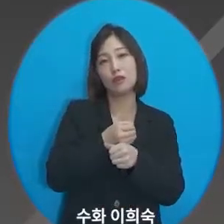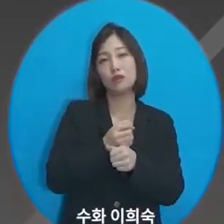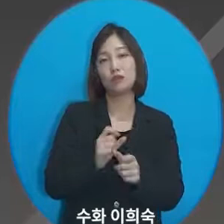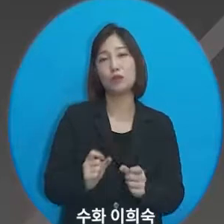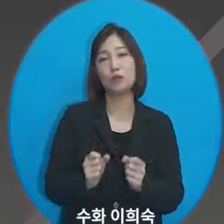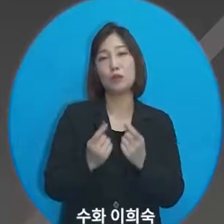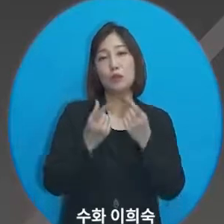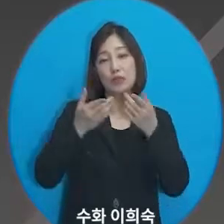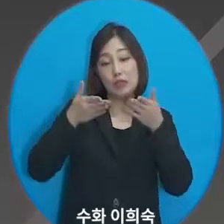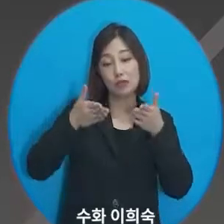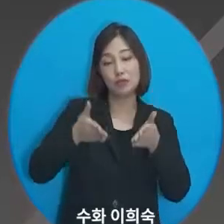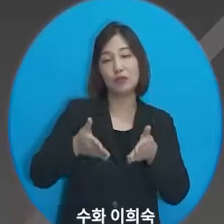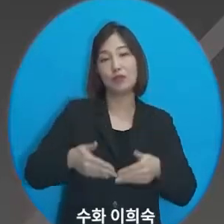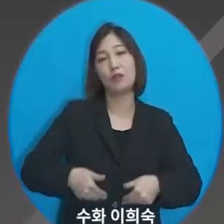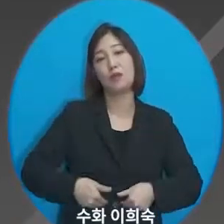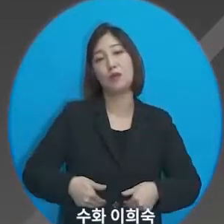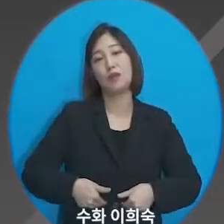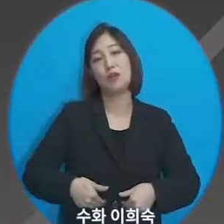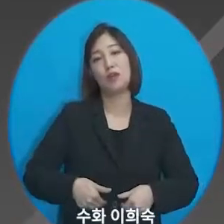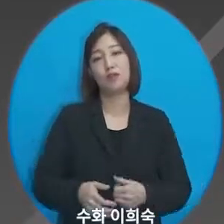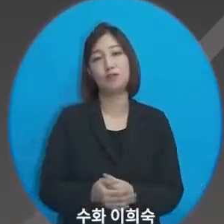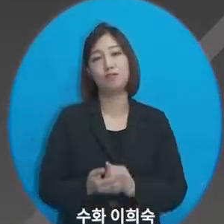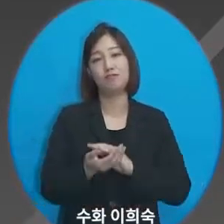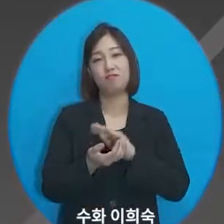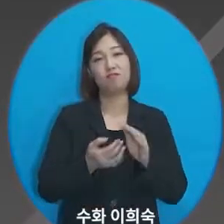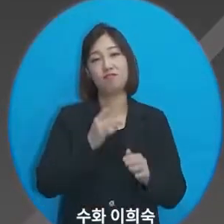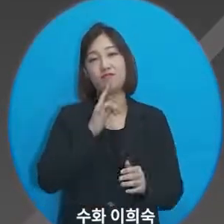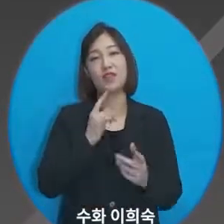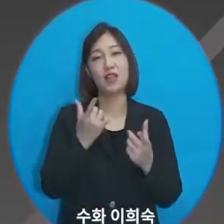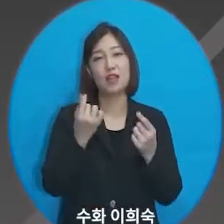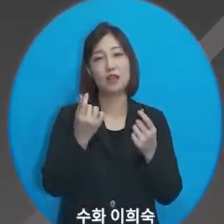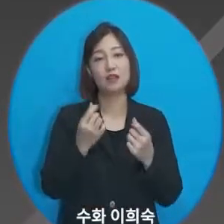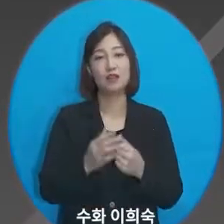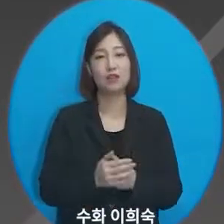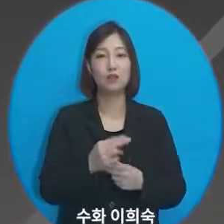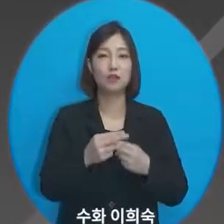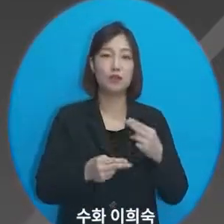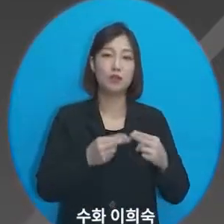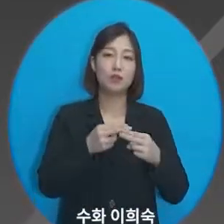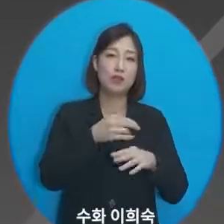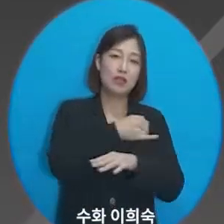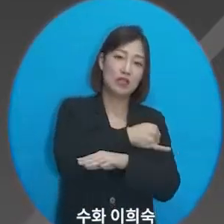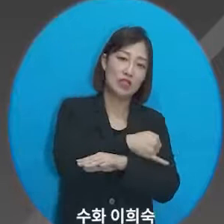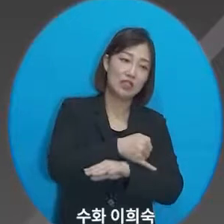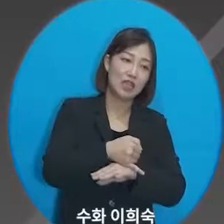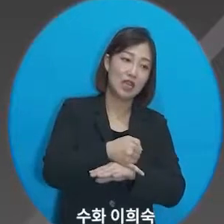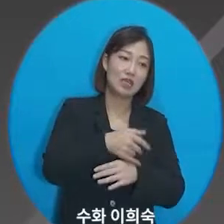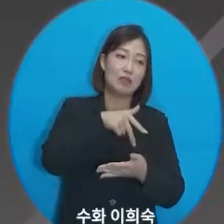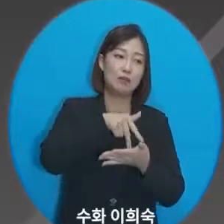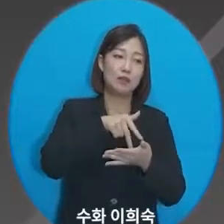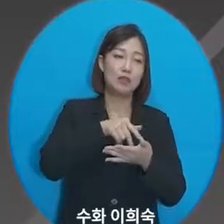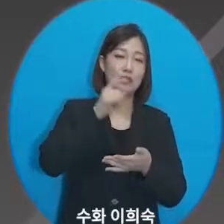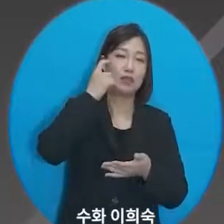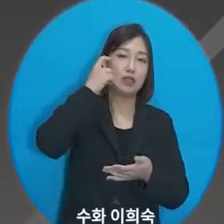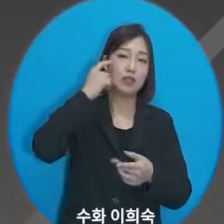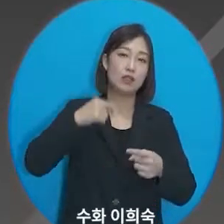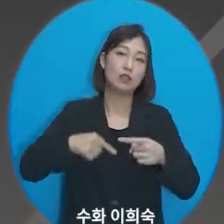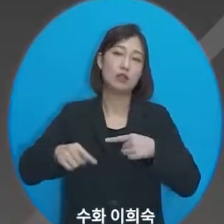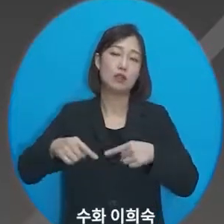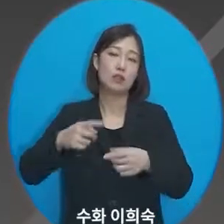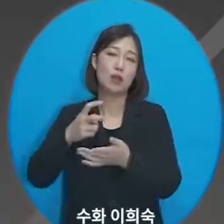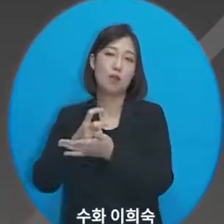정책을 위반하시는 분들이 어떤 유니버설 디자인적 마인드를 충분히 갖고 정책을 만들었으면 좋겠습니다.